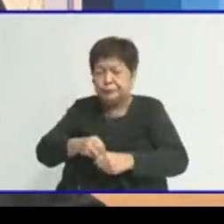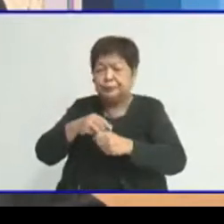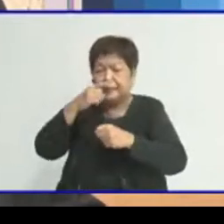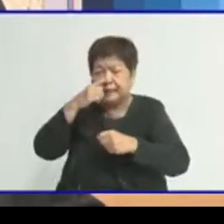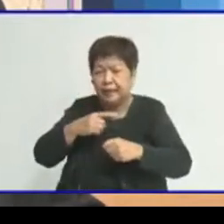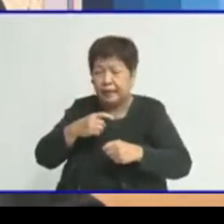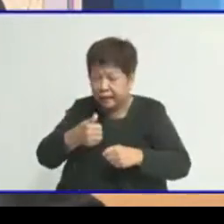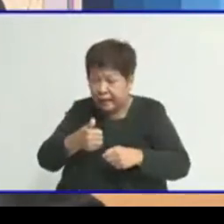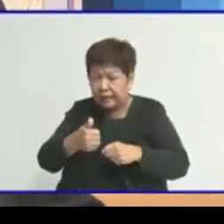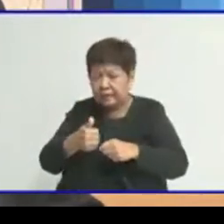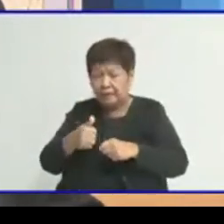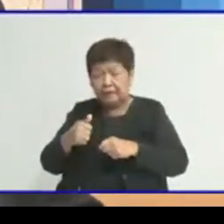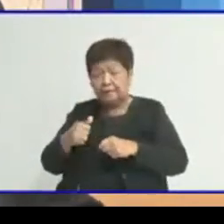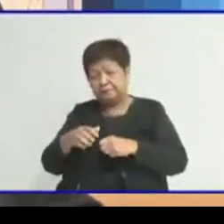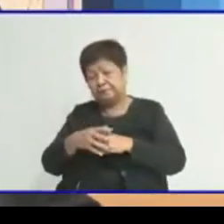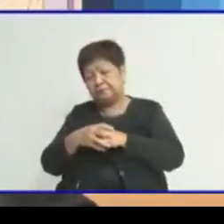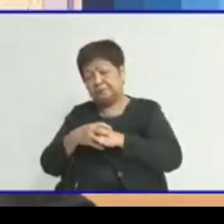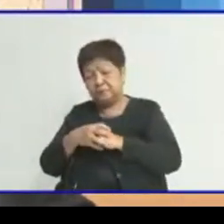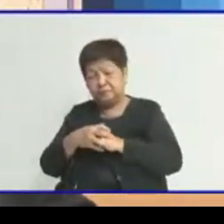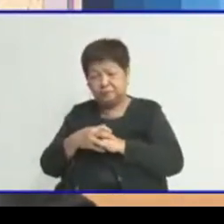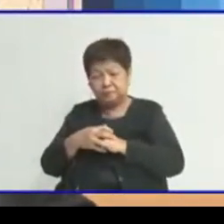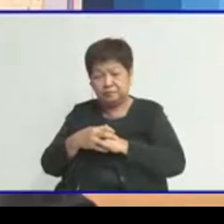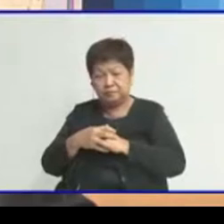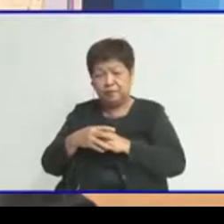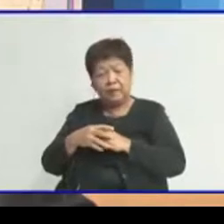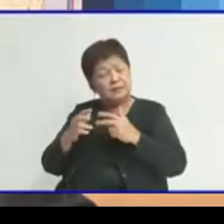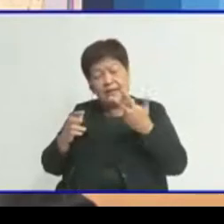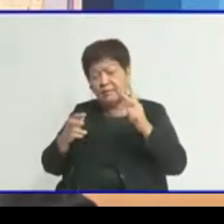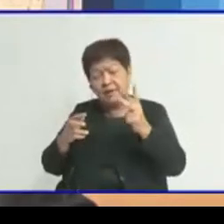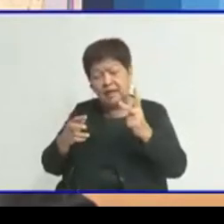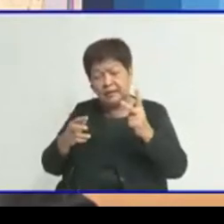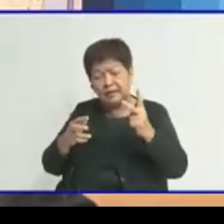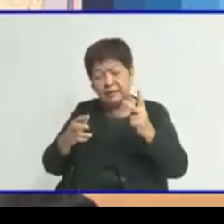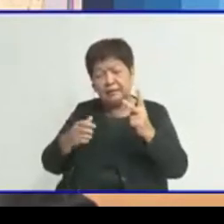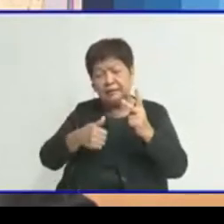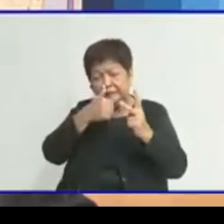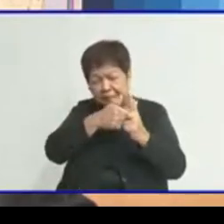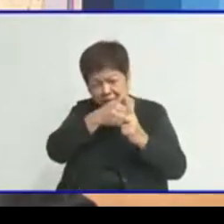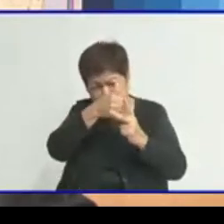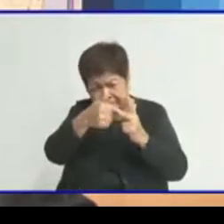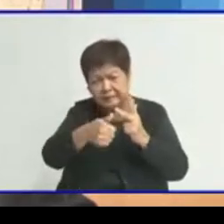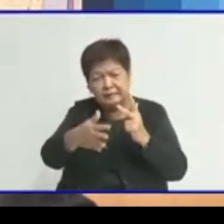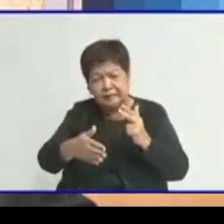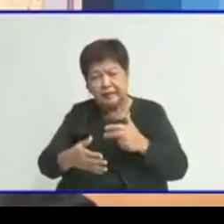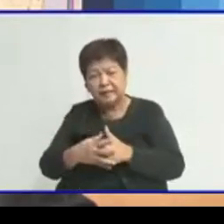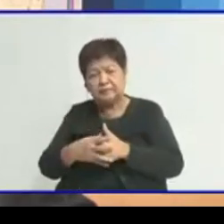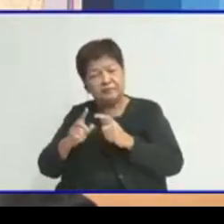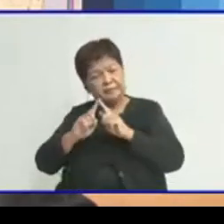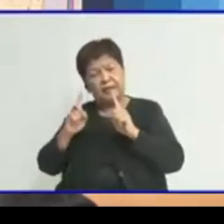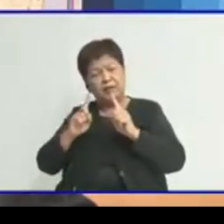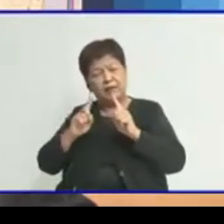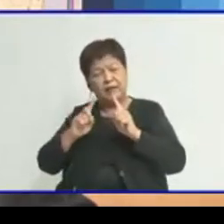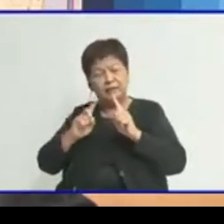าเป็นdevelopment ที่ดีอยู่แล้วนะคะแม้ว่าในตัวรายละเอียดเองว่าอยู่ในเซียหลังจากมีรัฐบาลไท